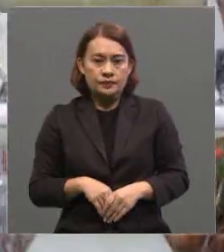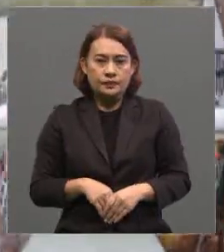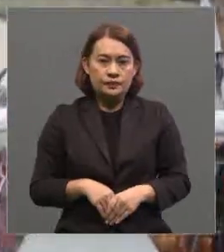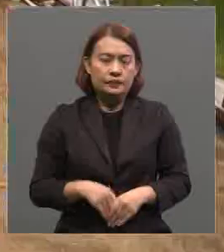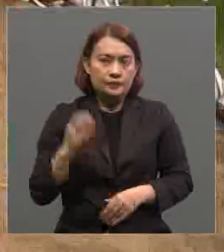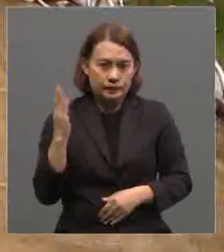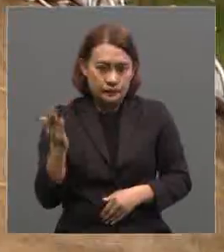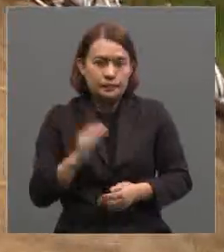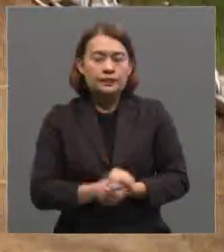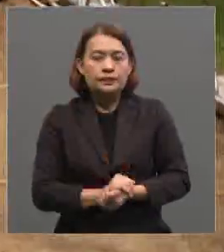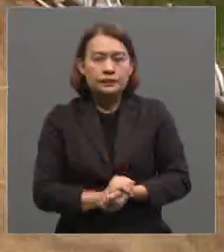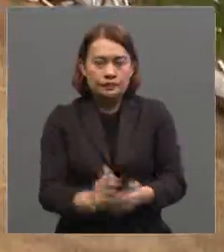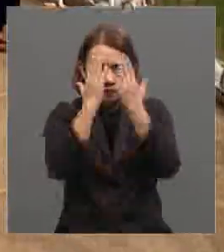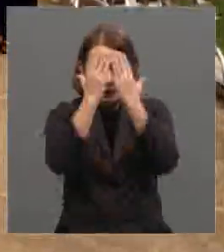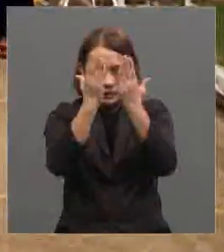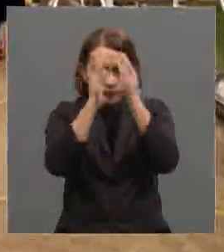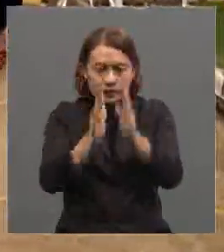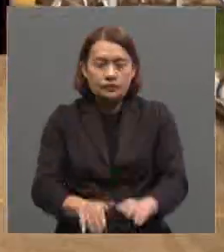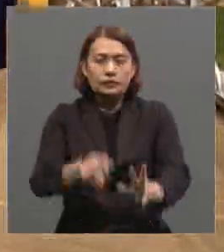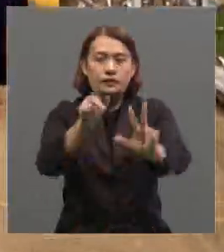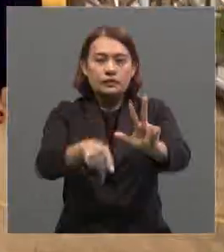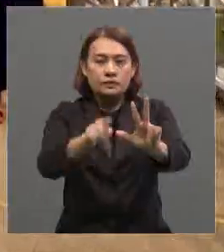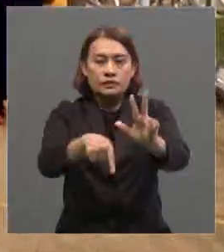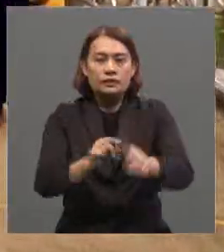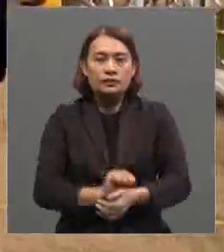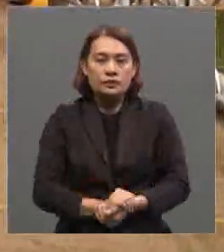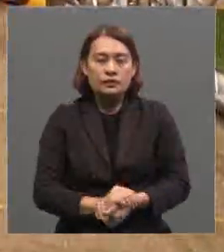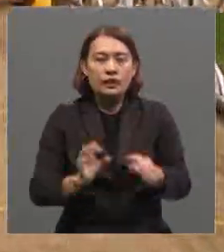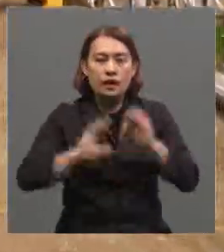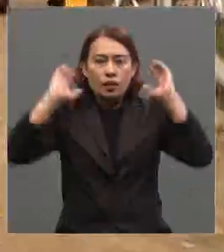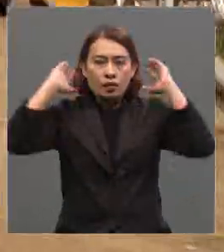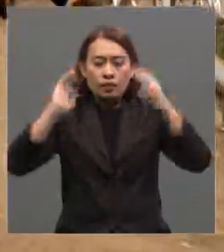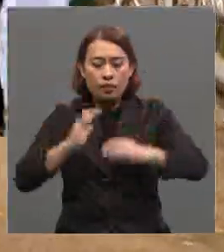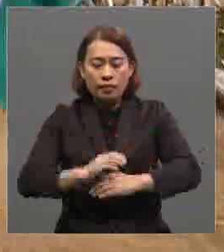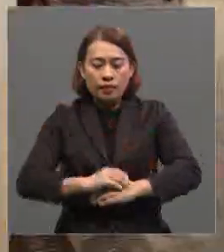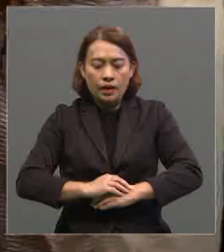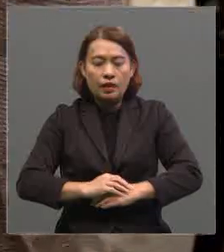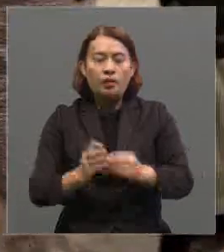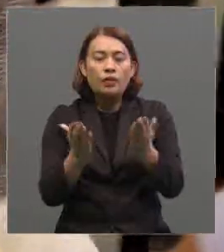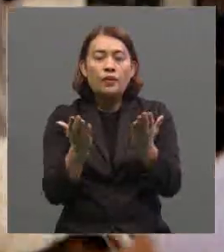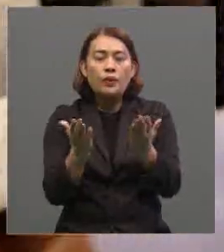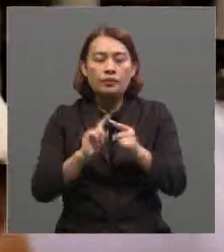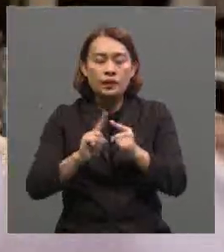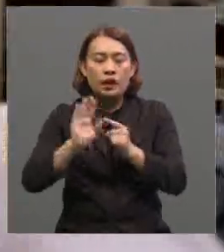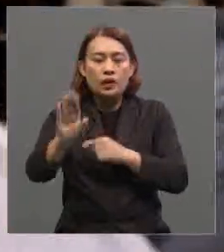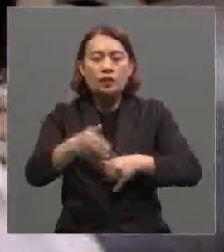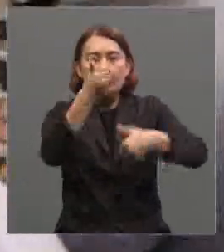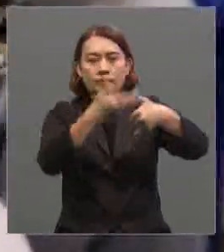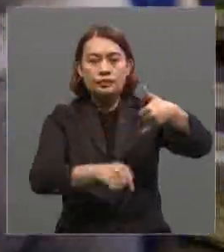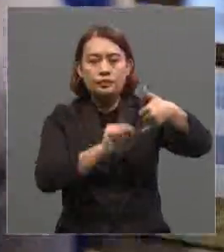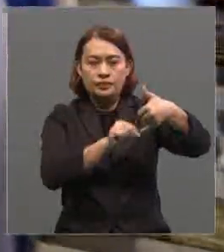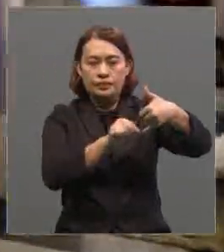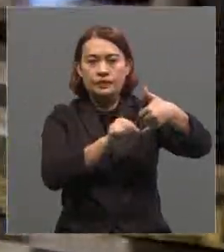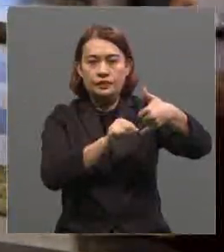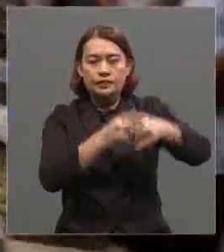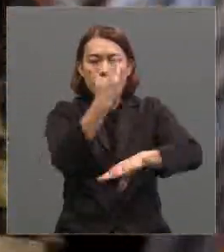มีชาวมุสลิมกว่า 3,000 คนได้ร่วมกันทำพิธีละหมาดฮายัตนะครับนำโดยนายแวดือราแมมะ